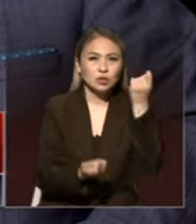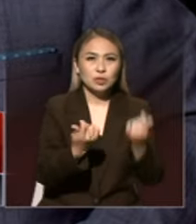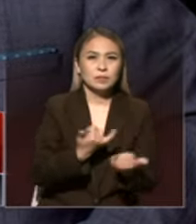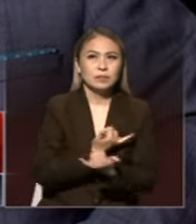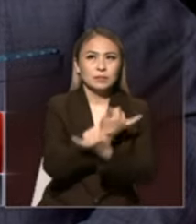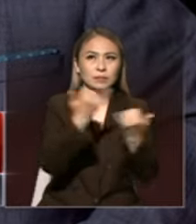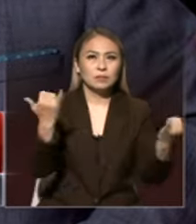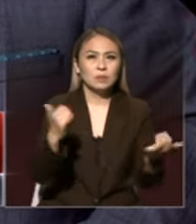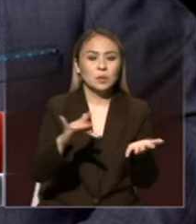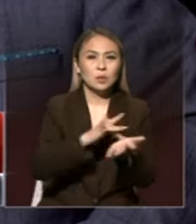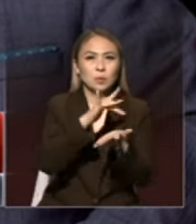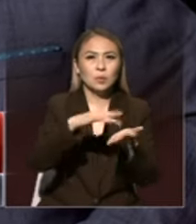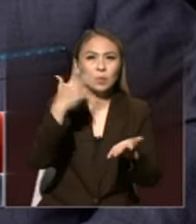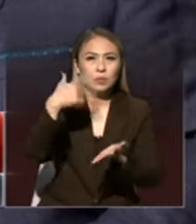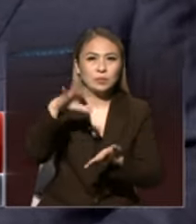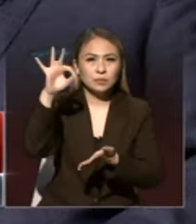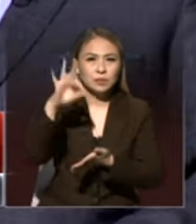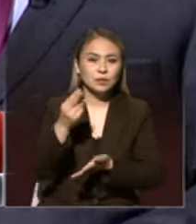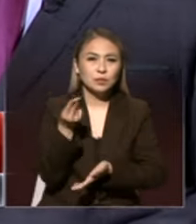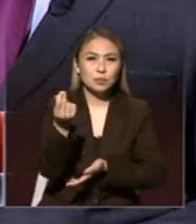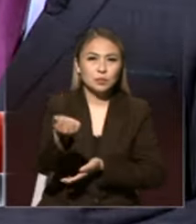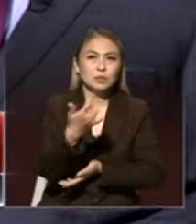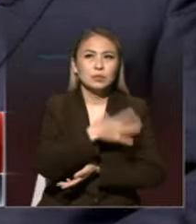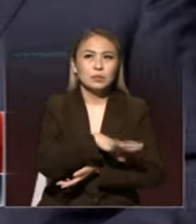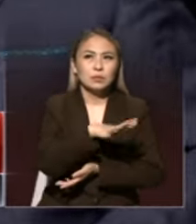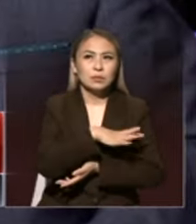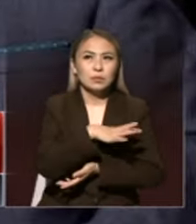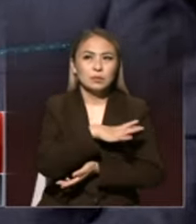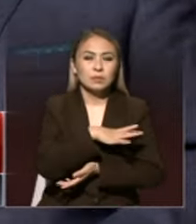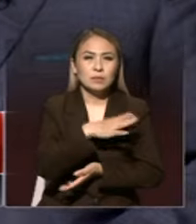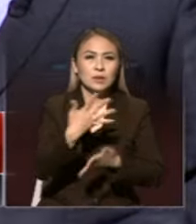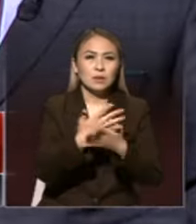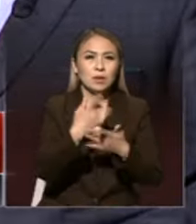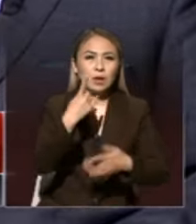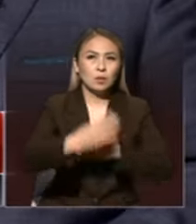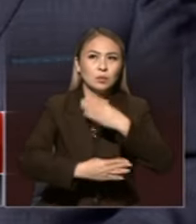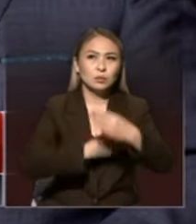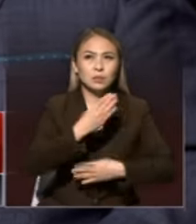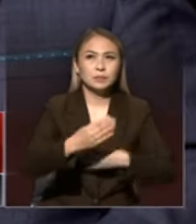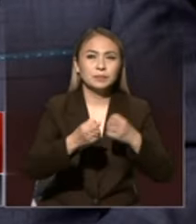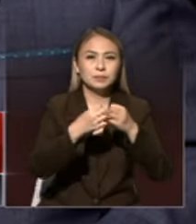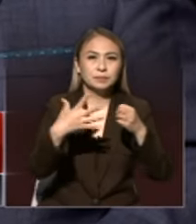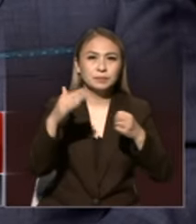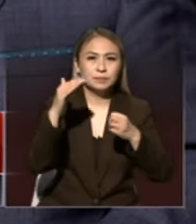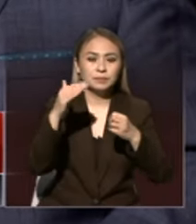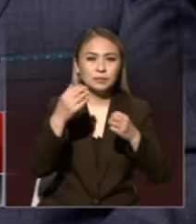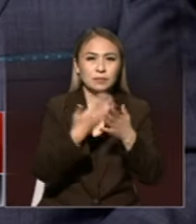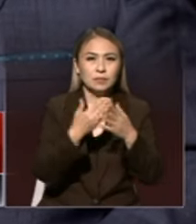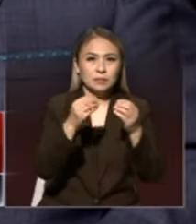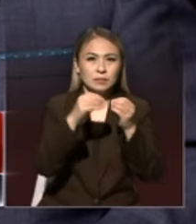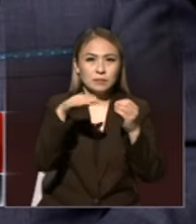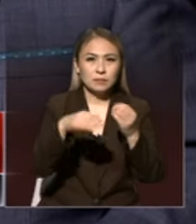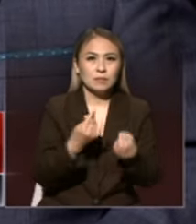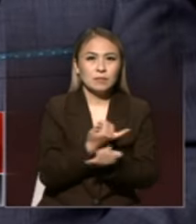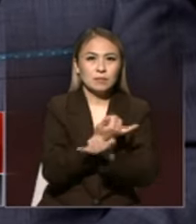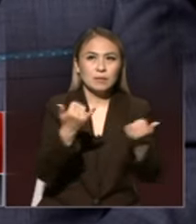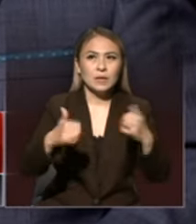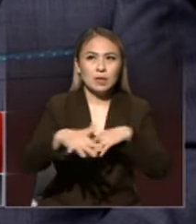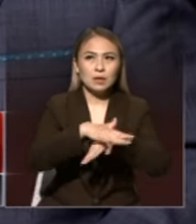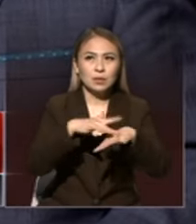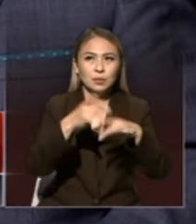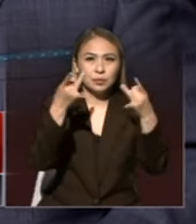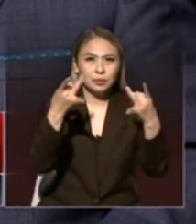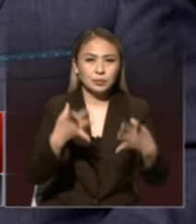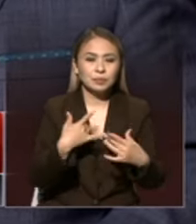анау қалада жатқанның 30%-ін соған бергенше, шөп 15 000 болса рулон, 10 000 теңгеде мен дайынмын дедім. Қарапайым халыққа